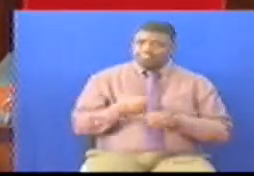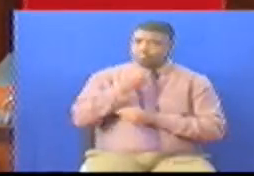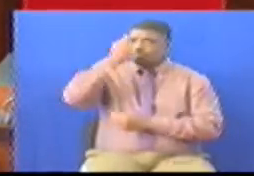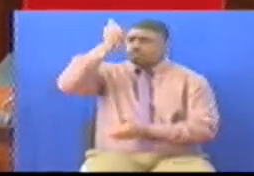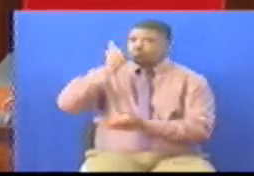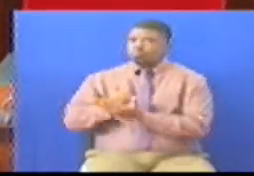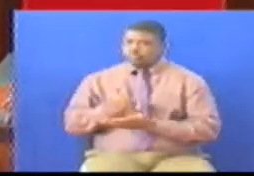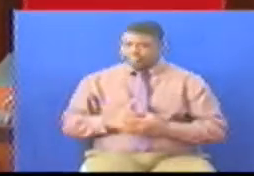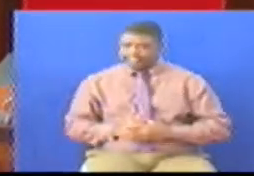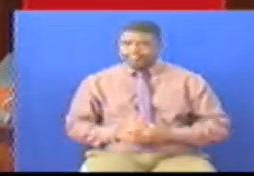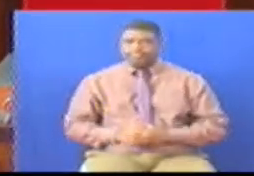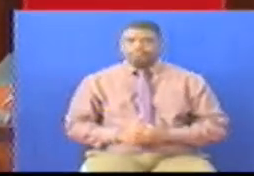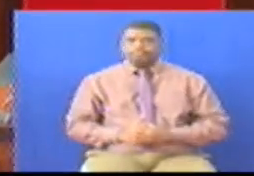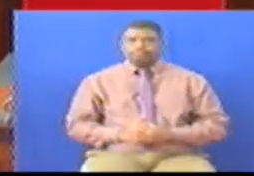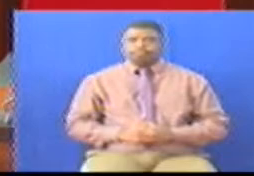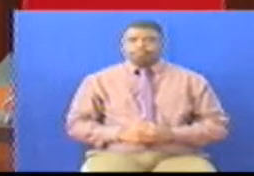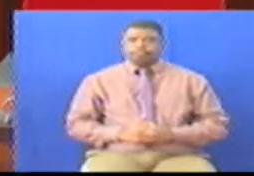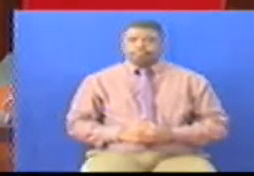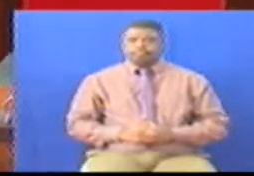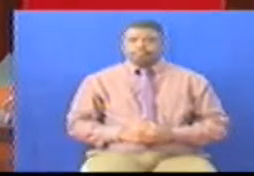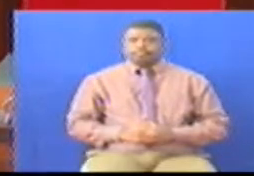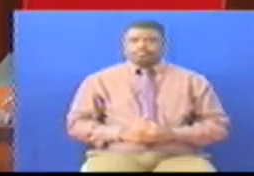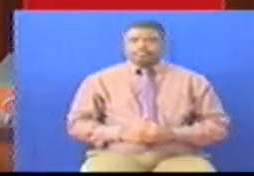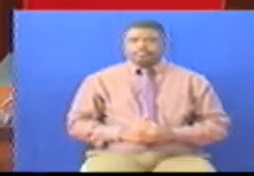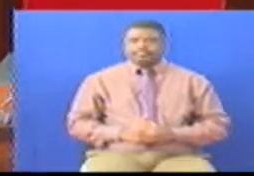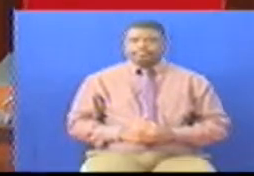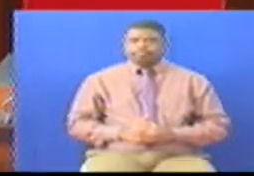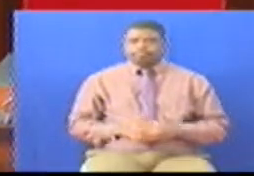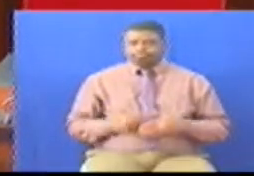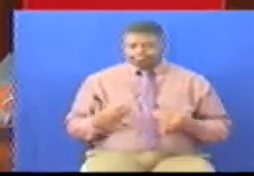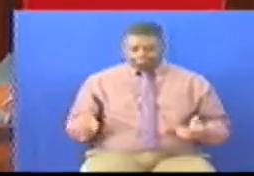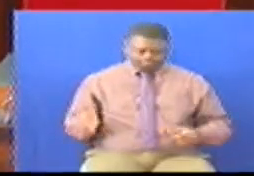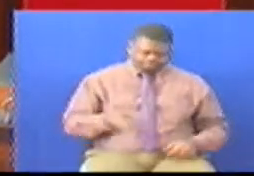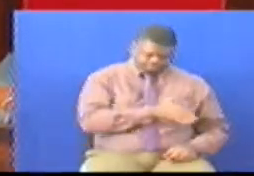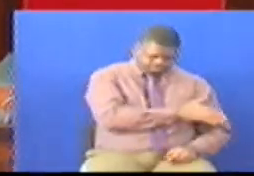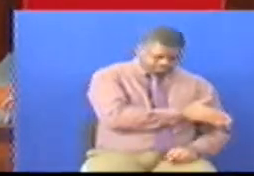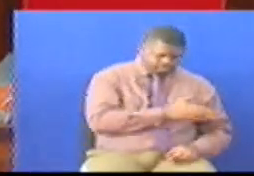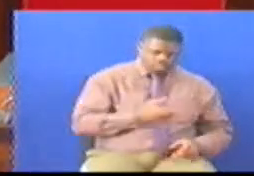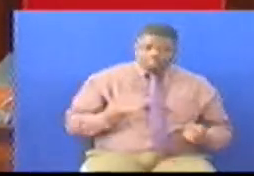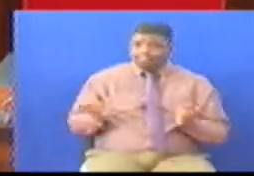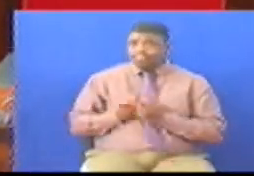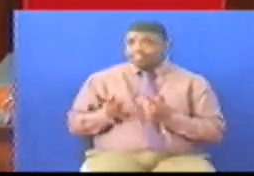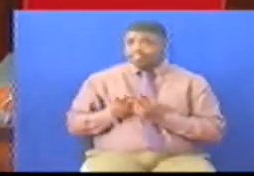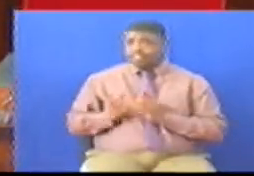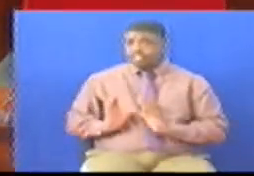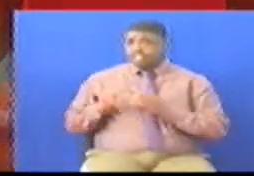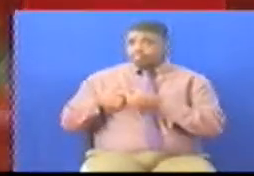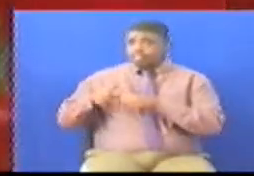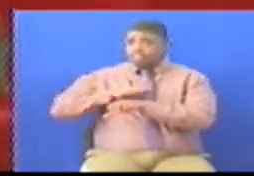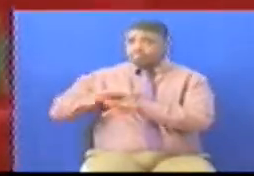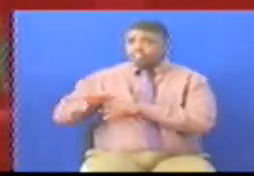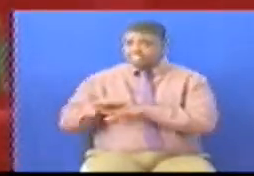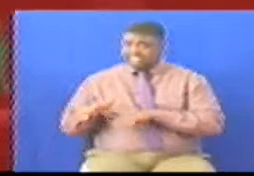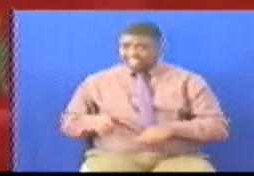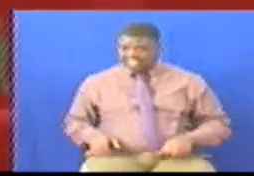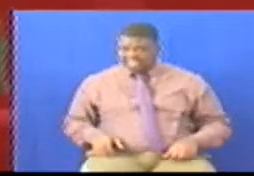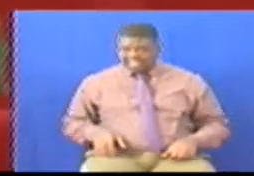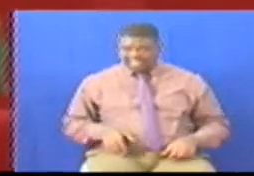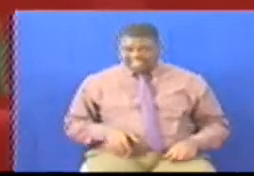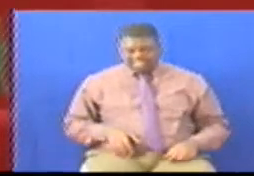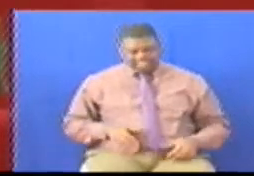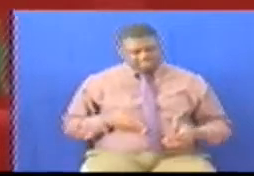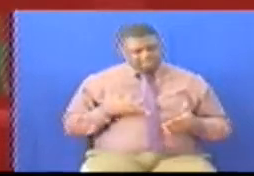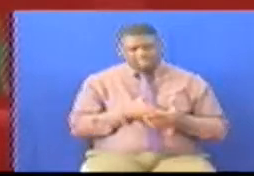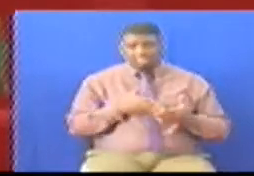maamuzi. Lakini pia kama ambavyo kamati yetu imeeleza, kuna tax arrears karibia bilioni 303 nazo